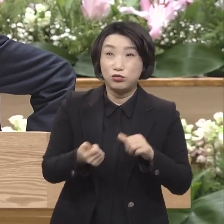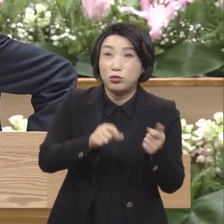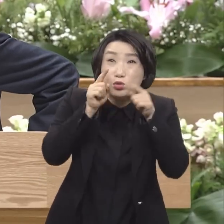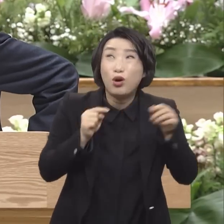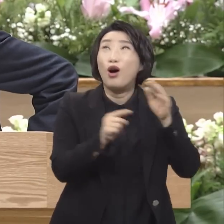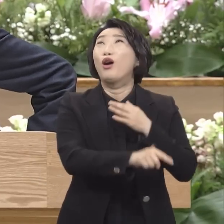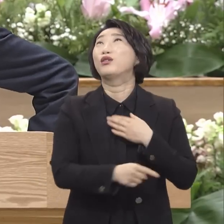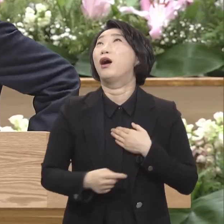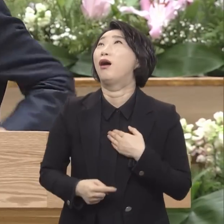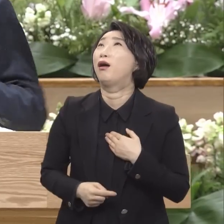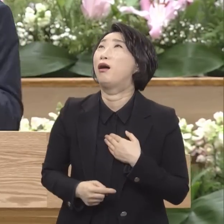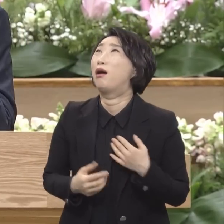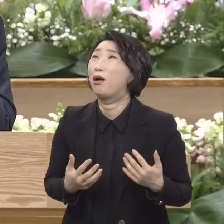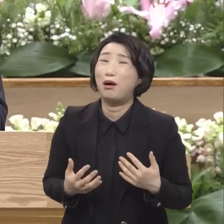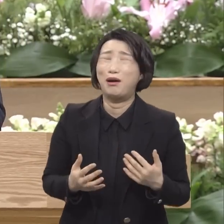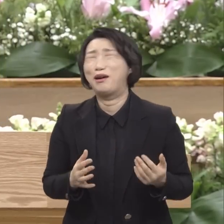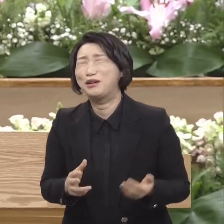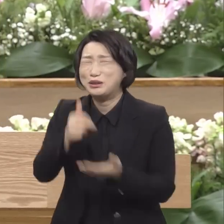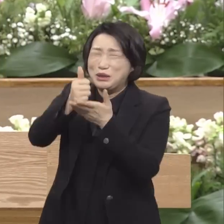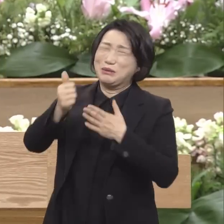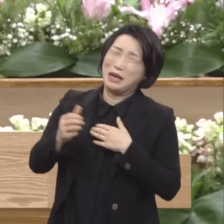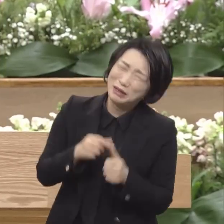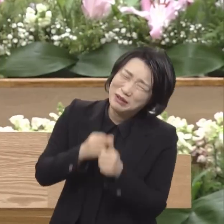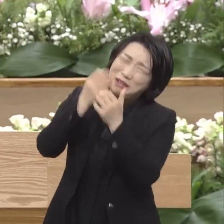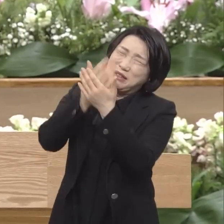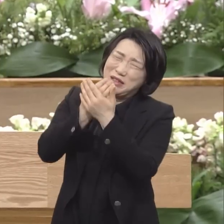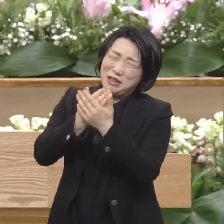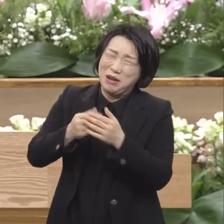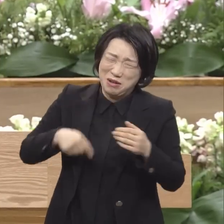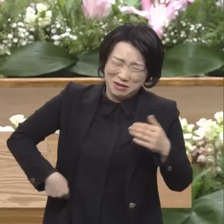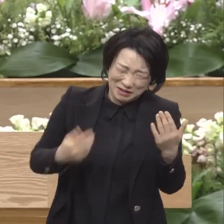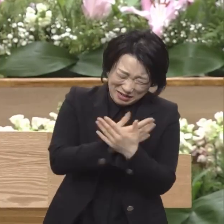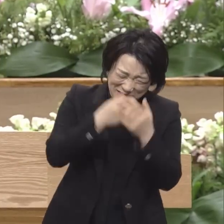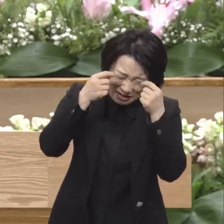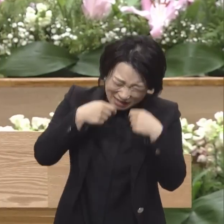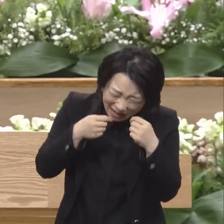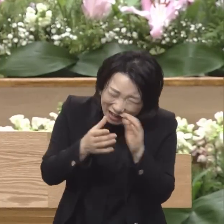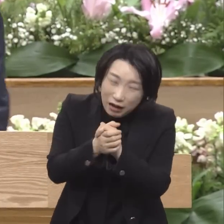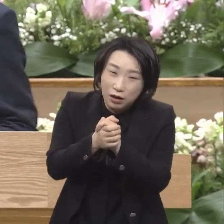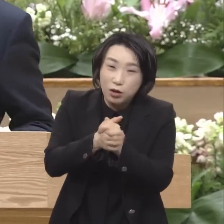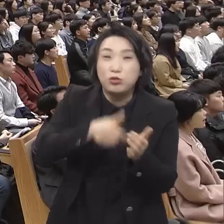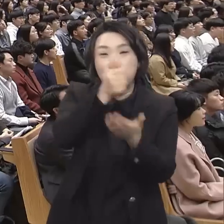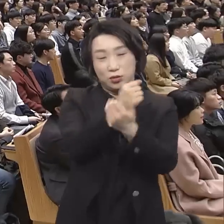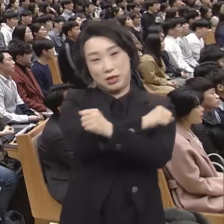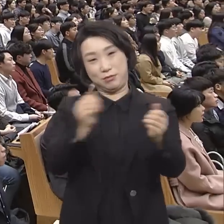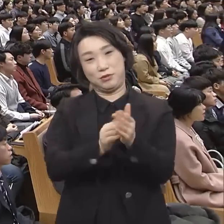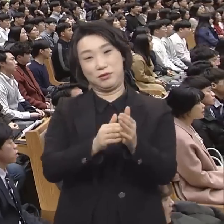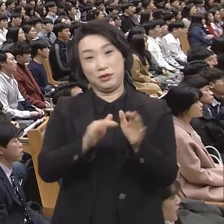지옥 가겠구나. 그럼 막 주여 살려달라고 막 회개합니다. 제사 안 받는 순간 죄에서 자유지 뭐.